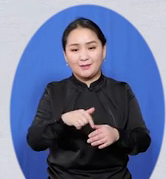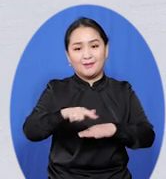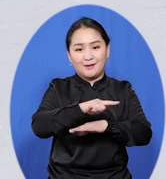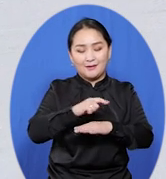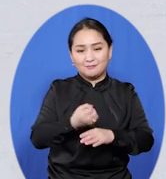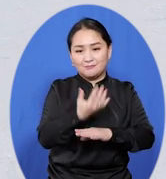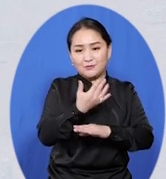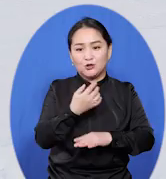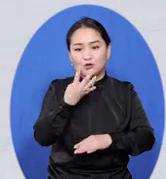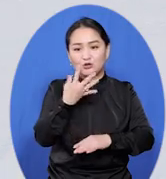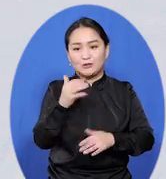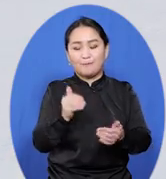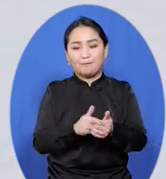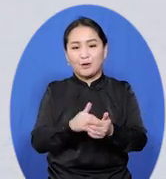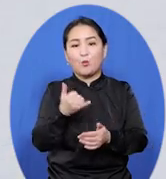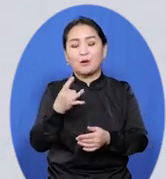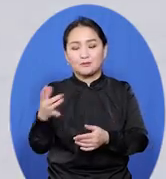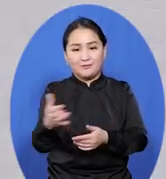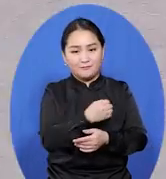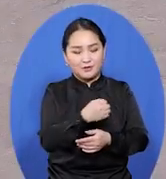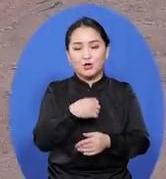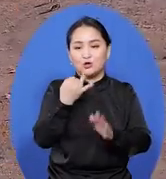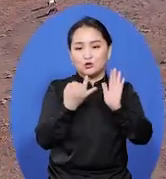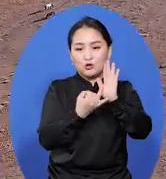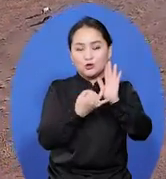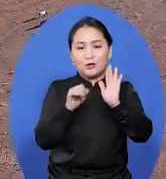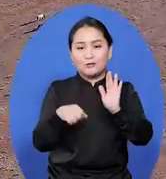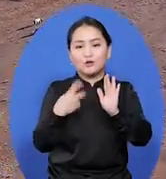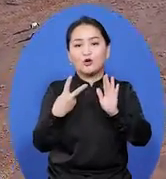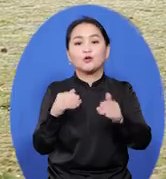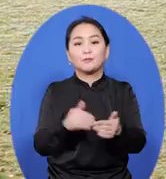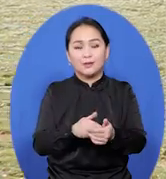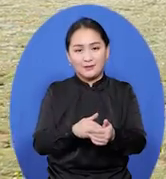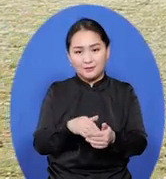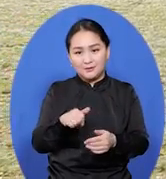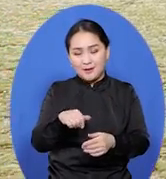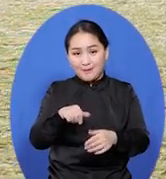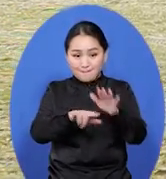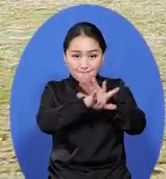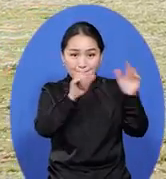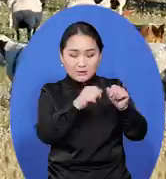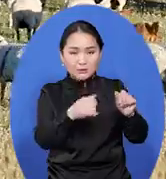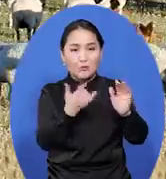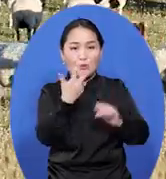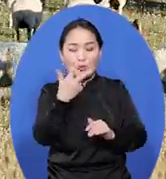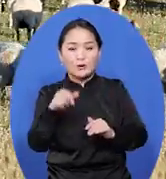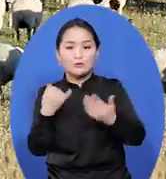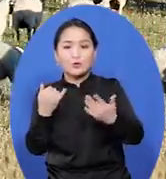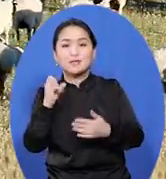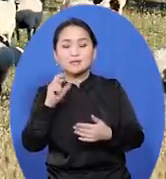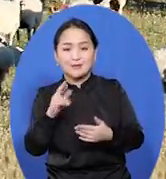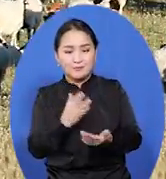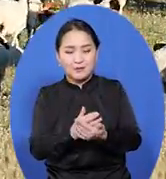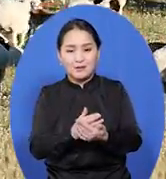45 мянган тонн ургац хураан авдаг. Мөн 7.2 мянган малчин өрхтэй, 3.6 сая малтай, айрг, амуу